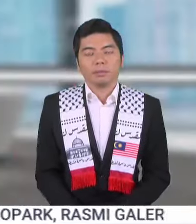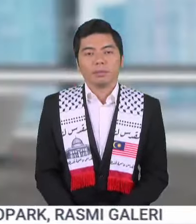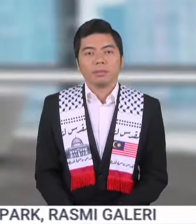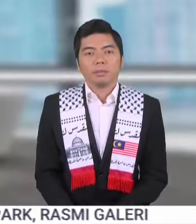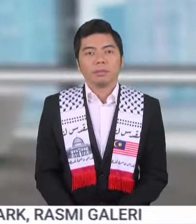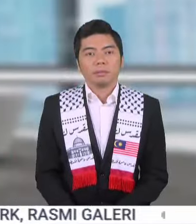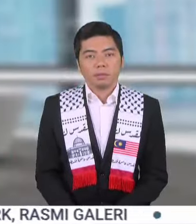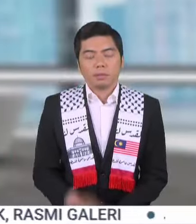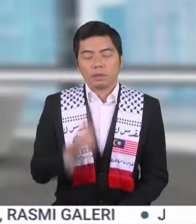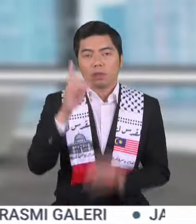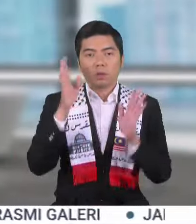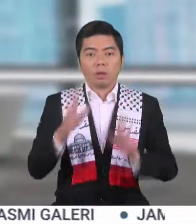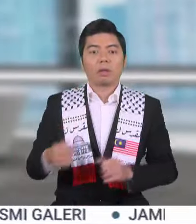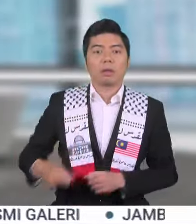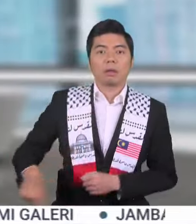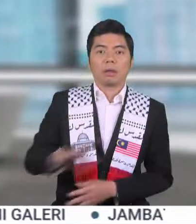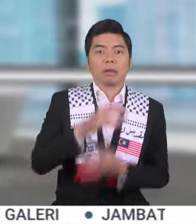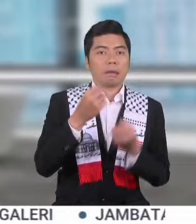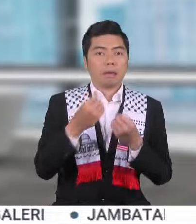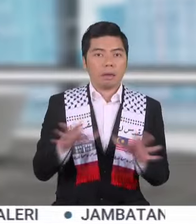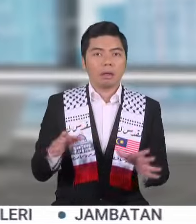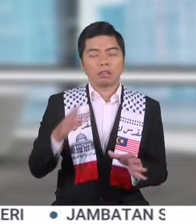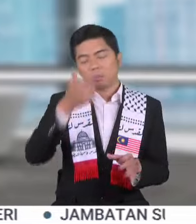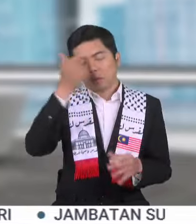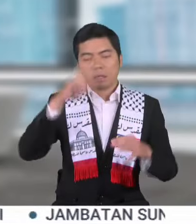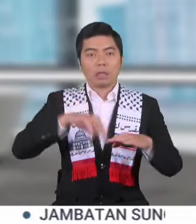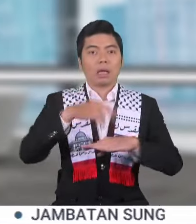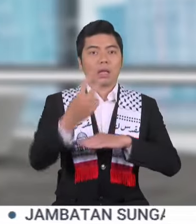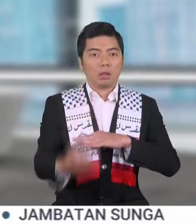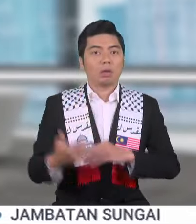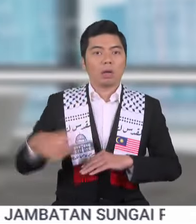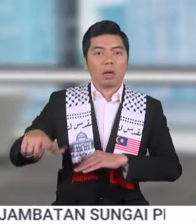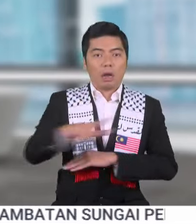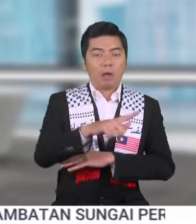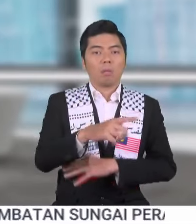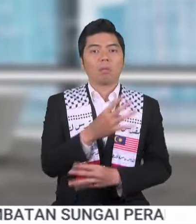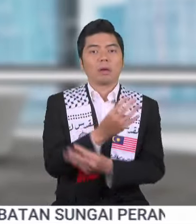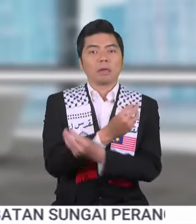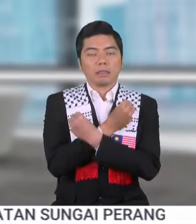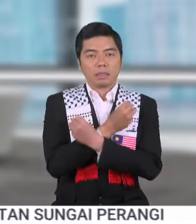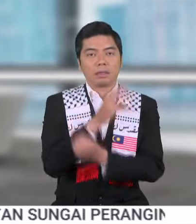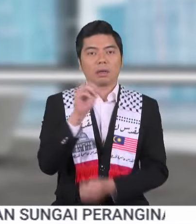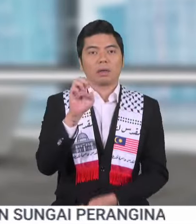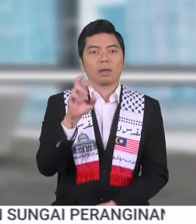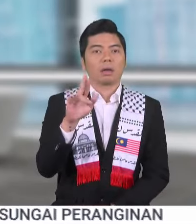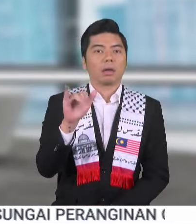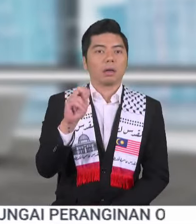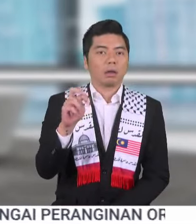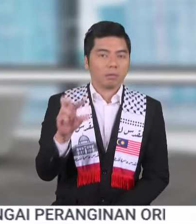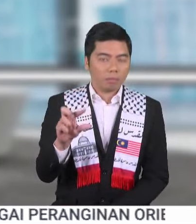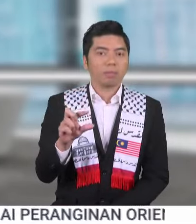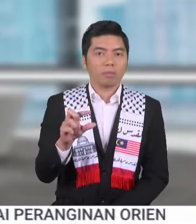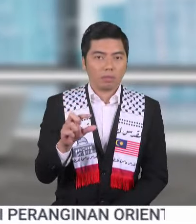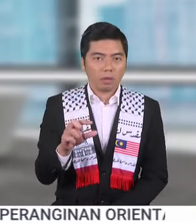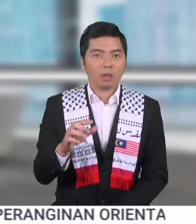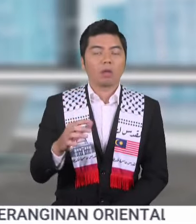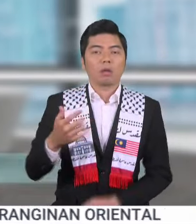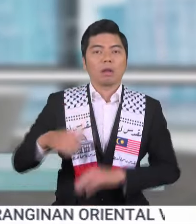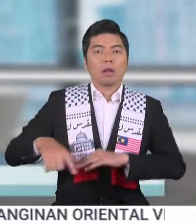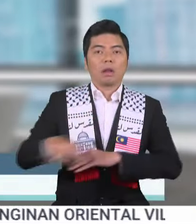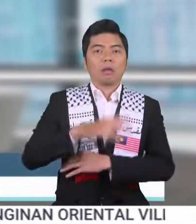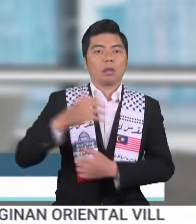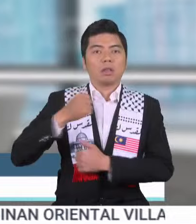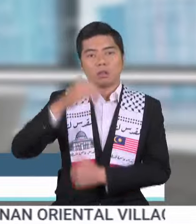Ramadan seorang nelayan hilang dipercayai terjatuh ke dalam laut di perairan Pulau pemanggil Mersing semalam pengarah maritim Johor